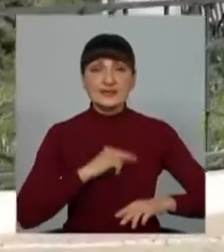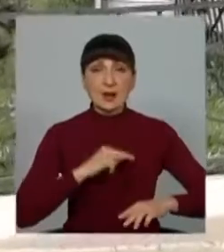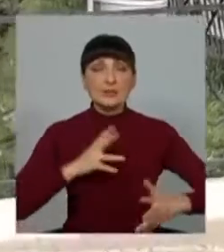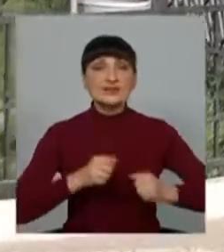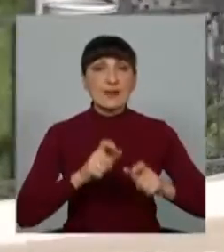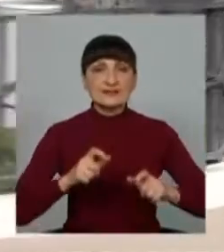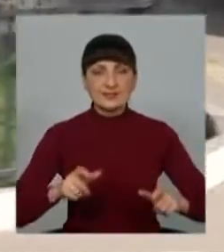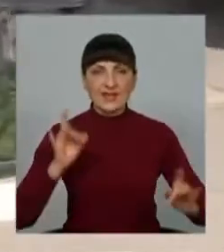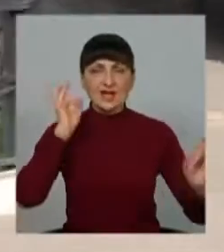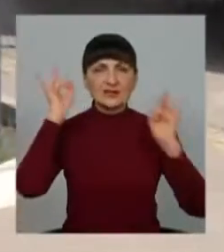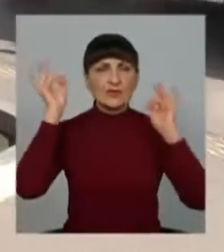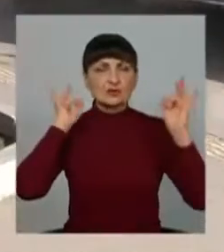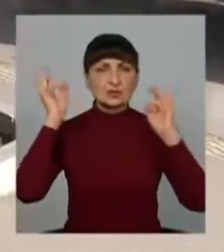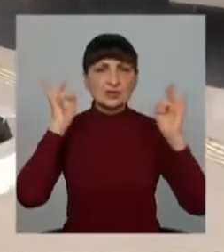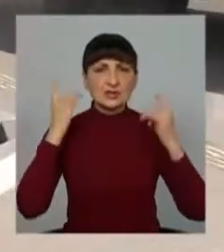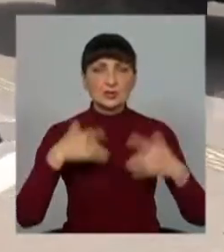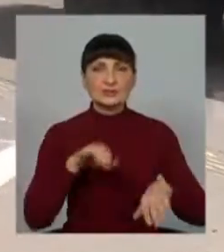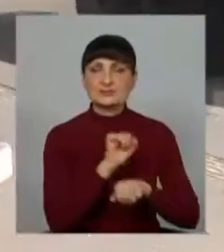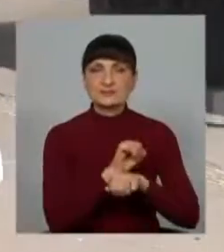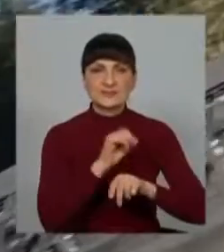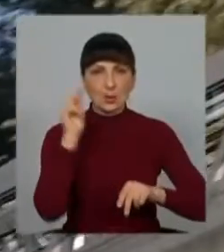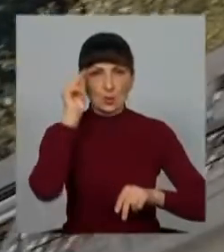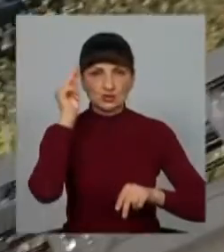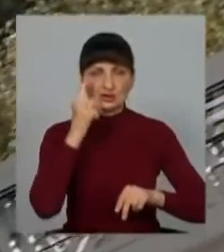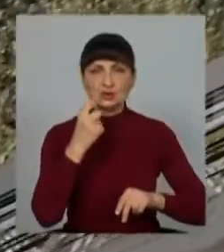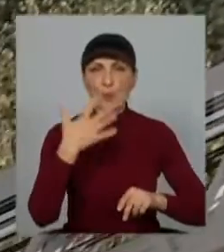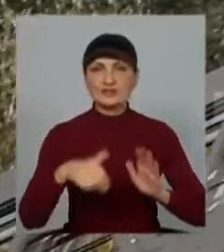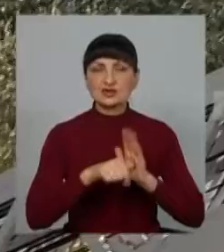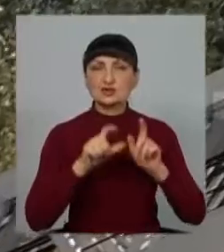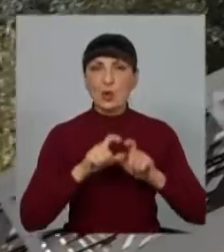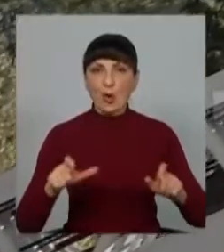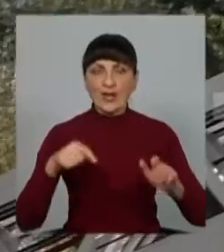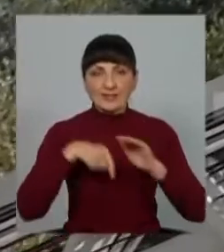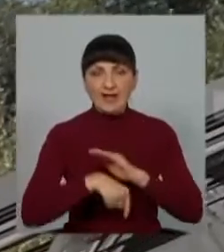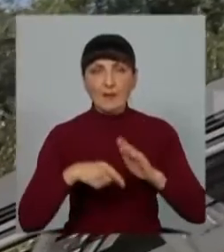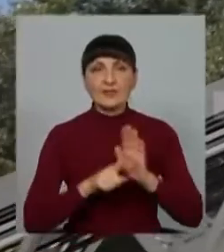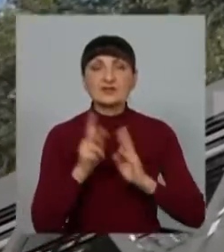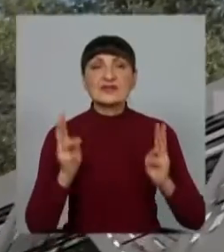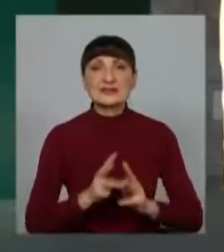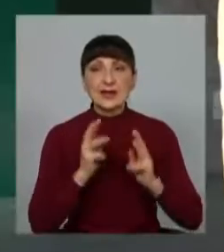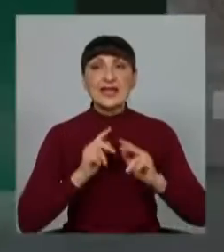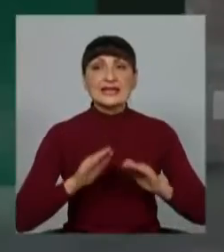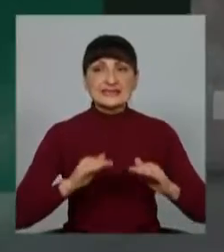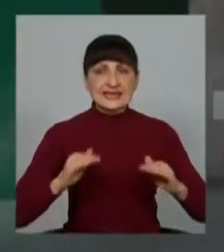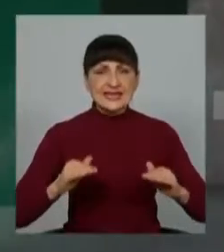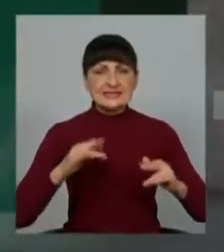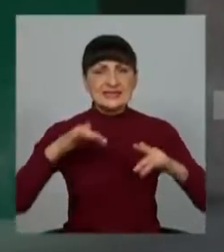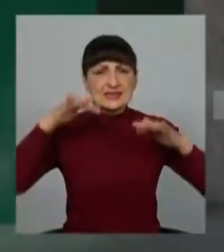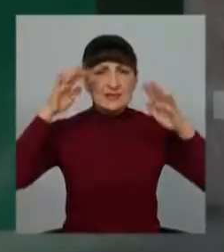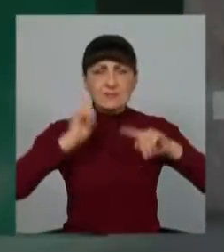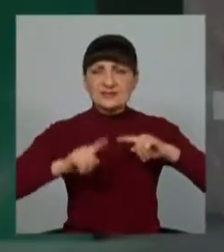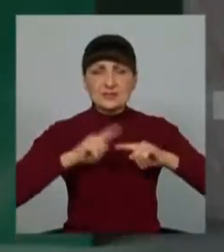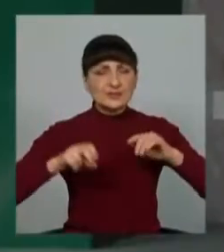спасатели. Тревожный звук сирен прервал занятие в средней школе номер 156. В подсобке началось возгорание. Дети, пробираясь сквозь густой дым, в